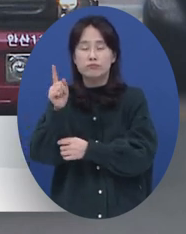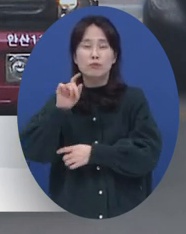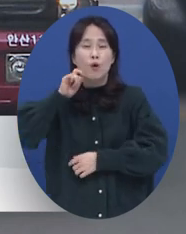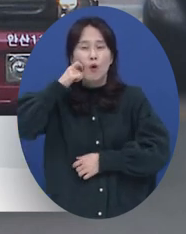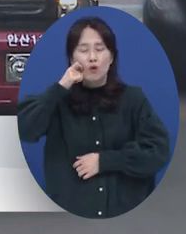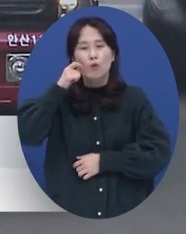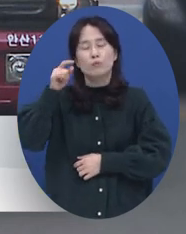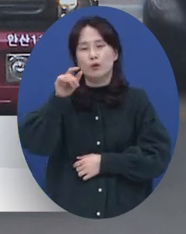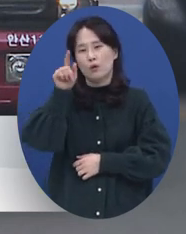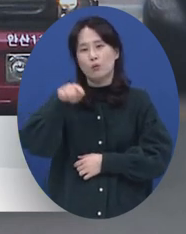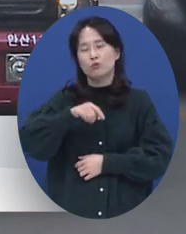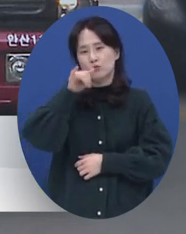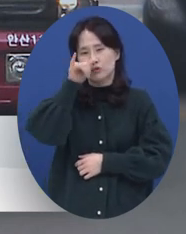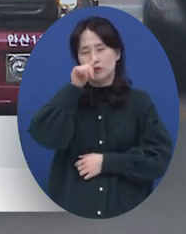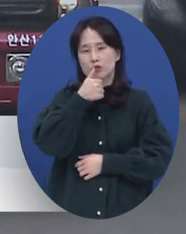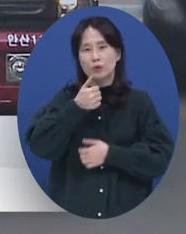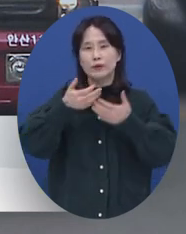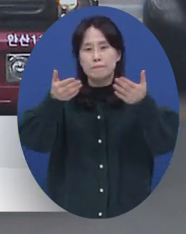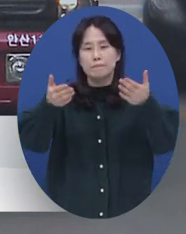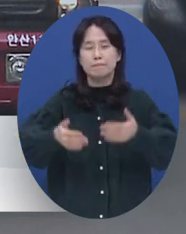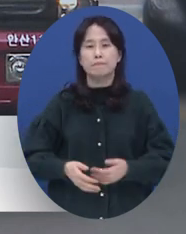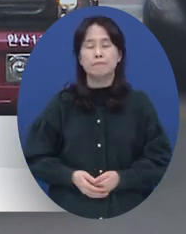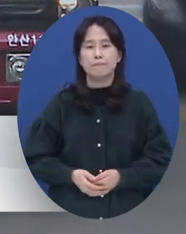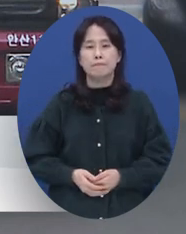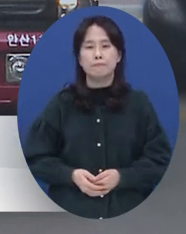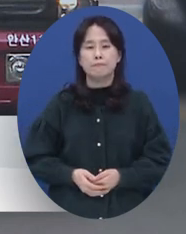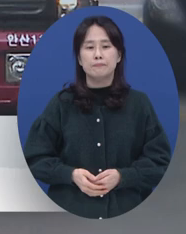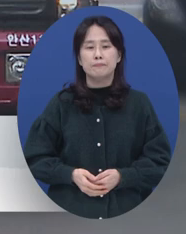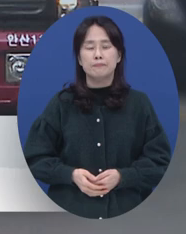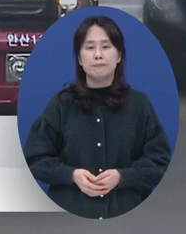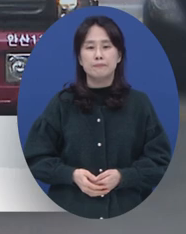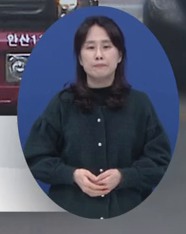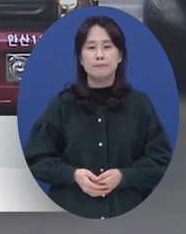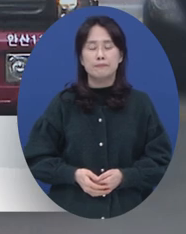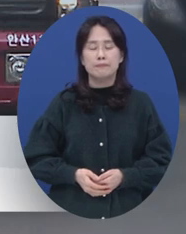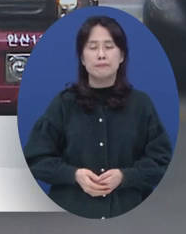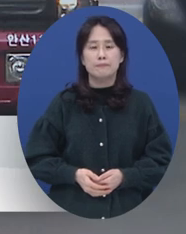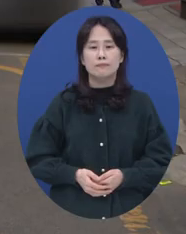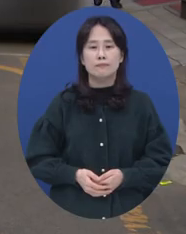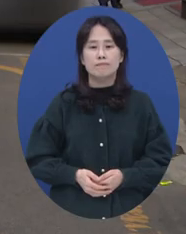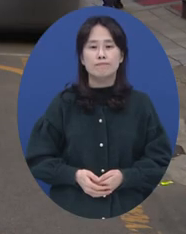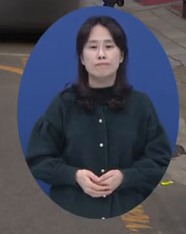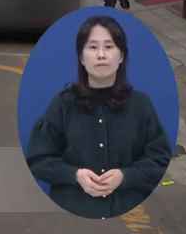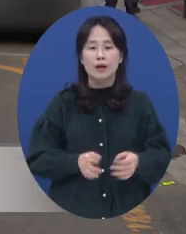소방 활동에 어려움이 생길 수 있는 겁니다. 구영세 기자가 현장 취재했습니다.